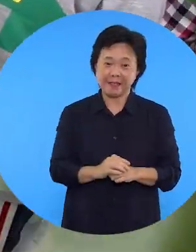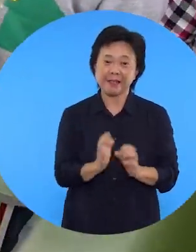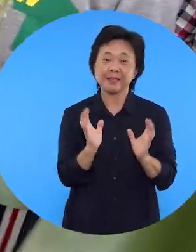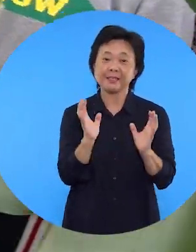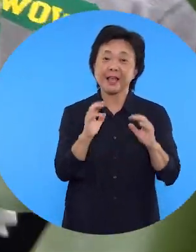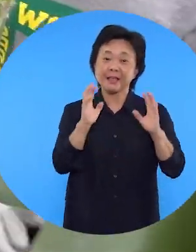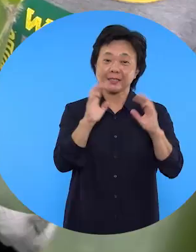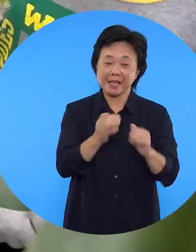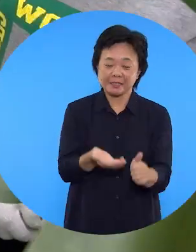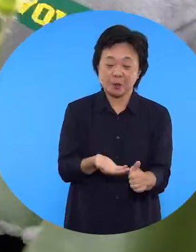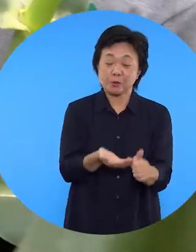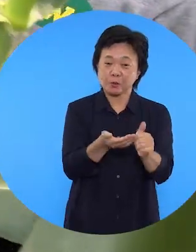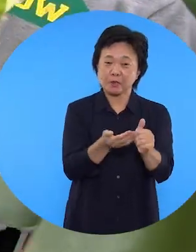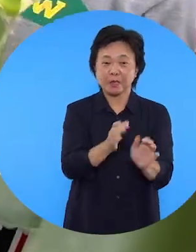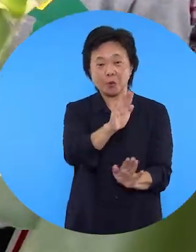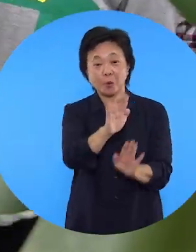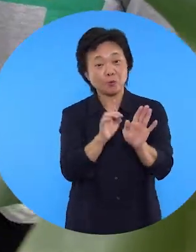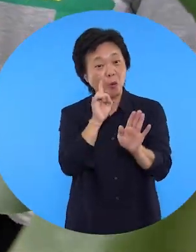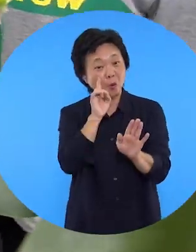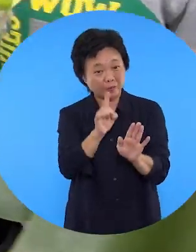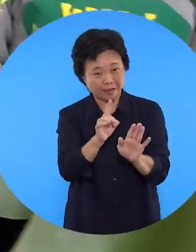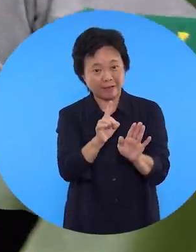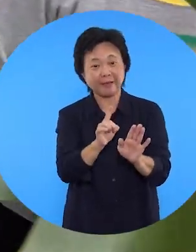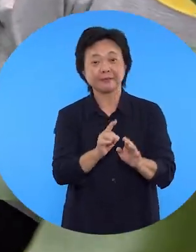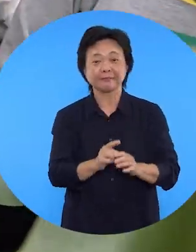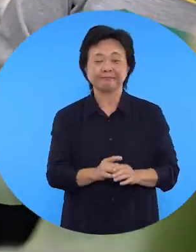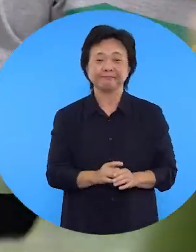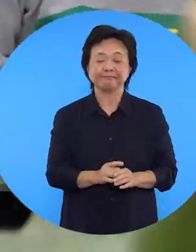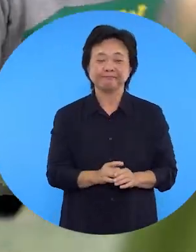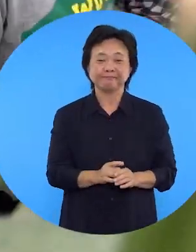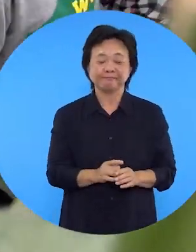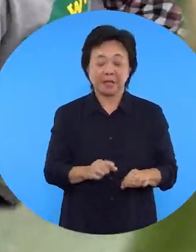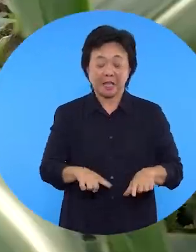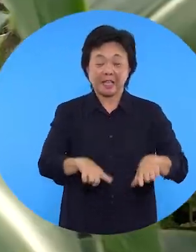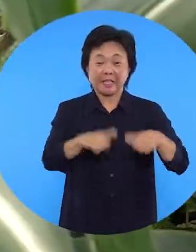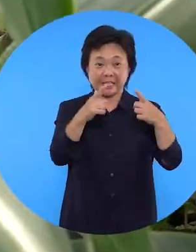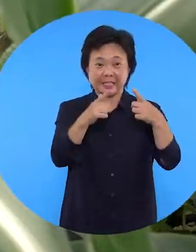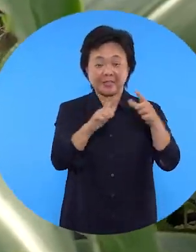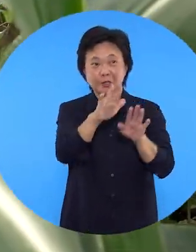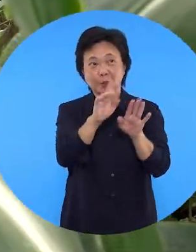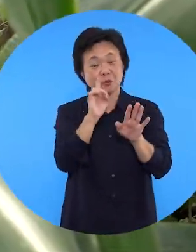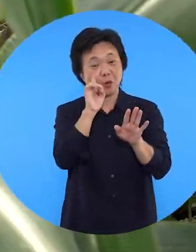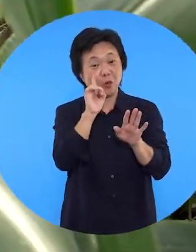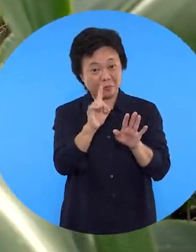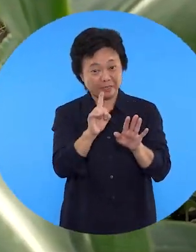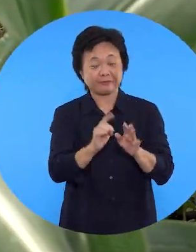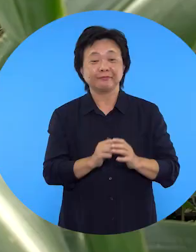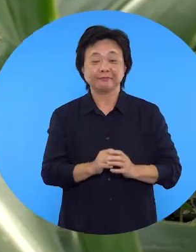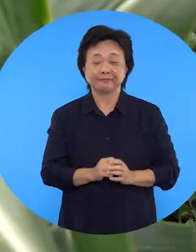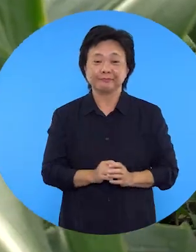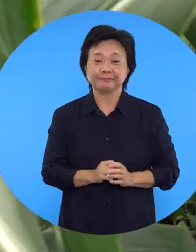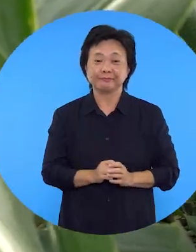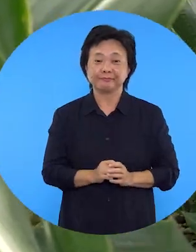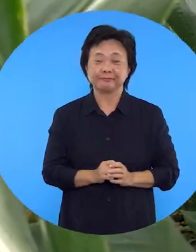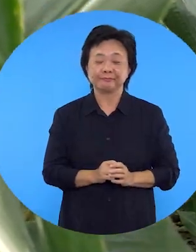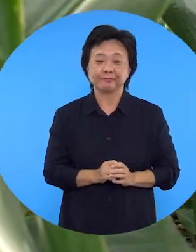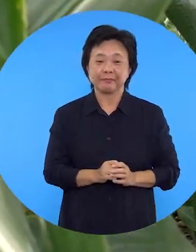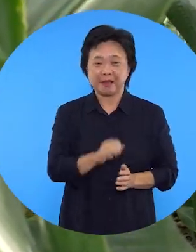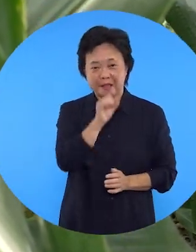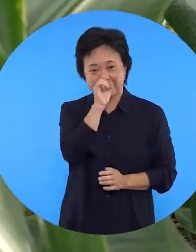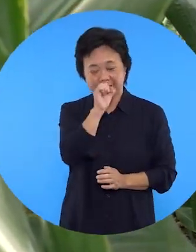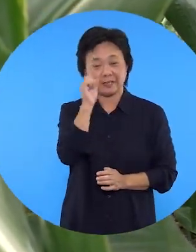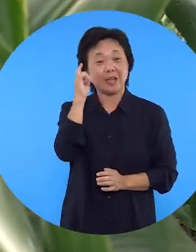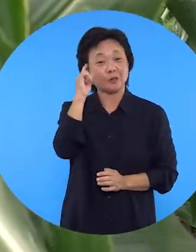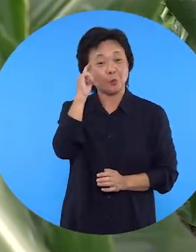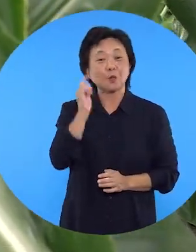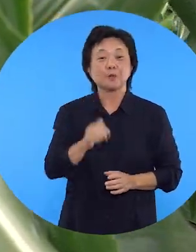野菜のどういうふうになっている彼本来の気になっている姿を見て頂いたりえしていただければ